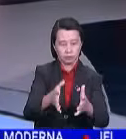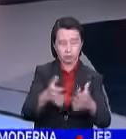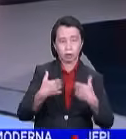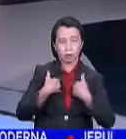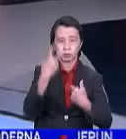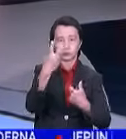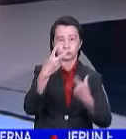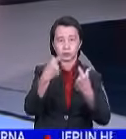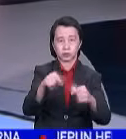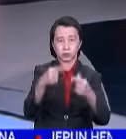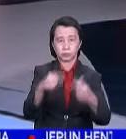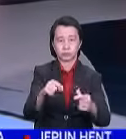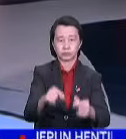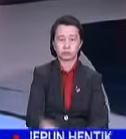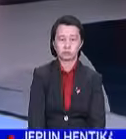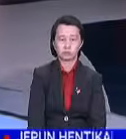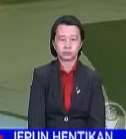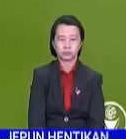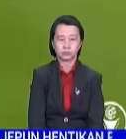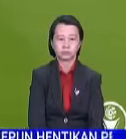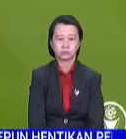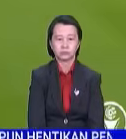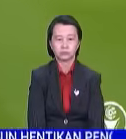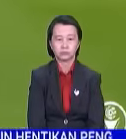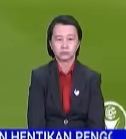dua pelawanan musim ini